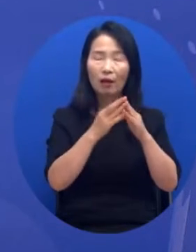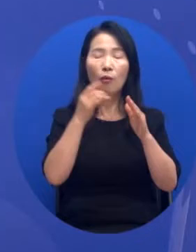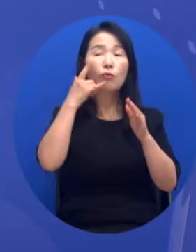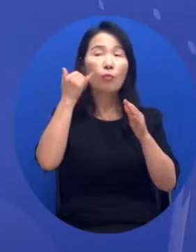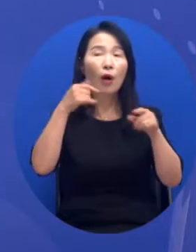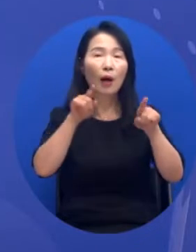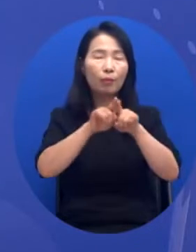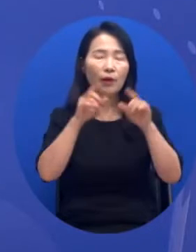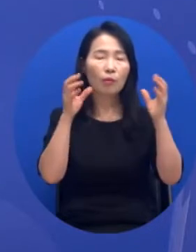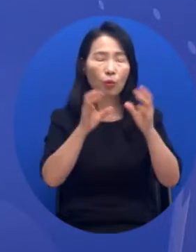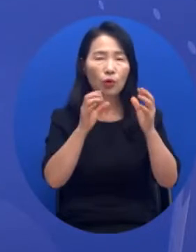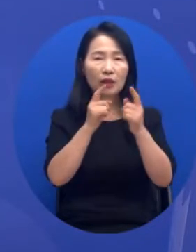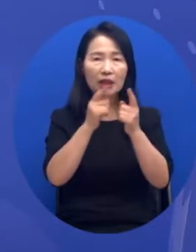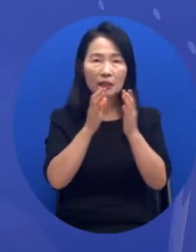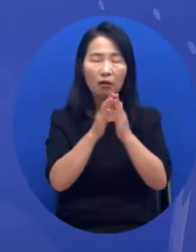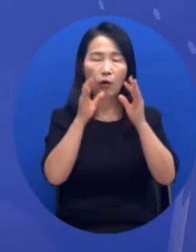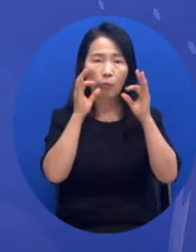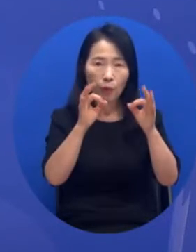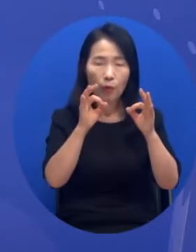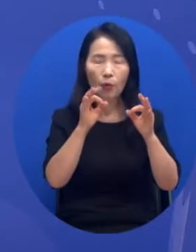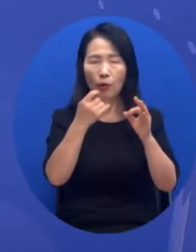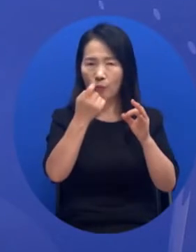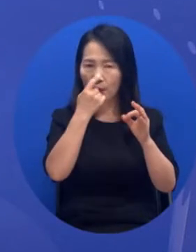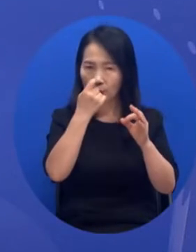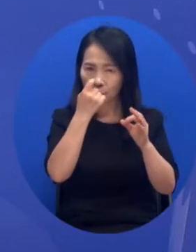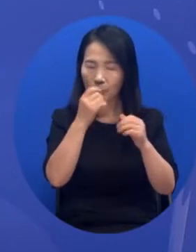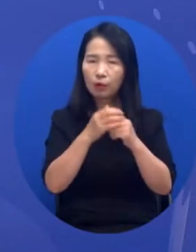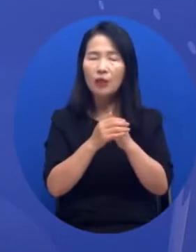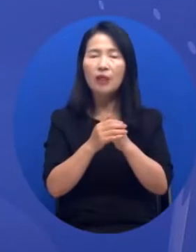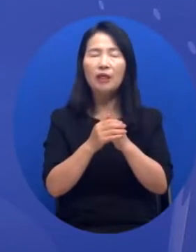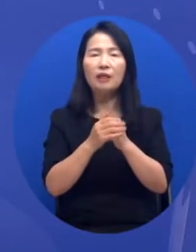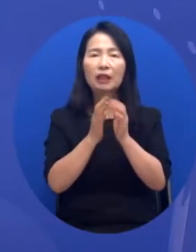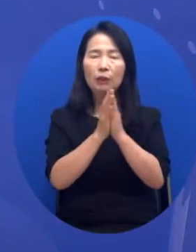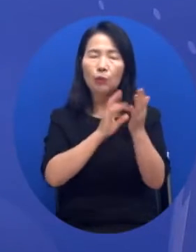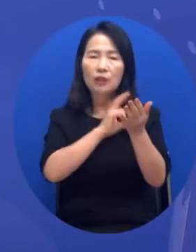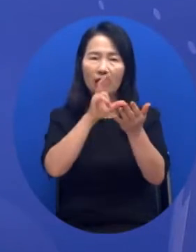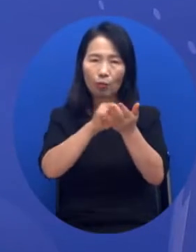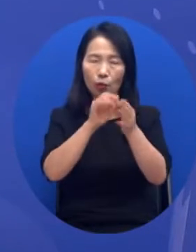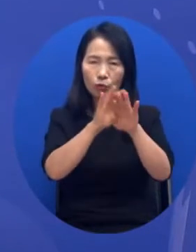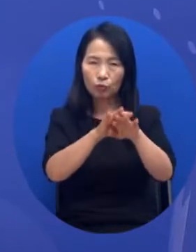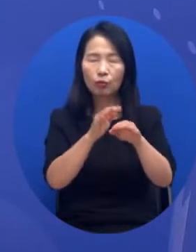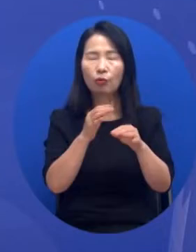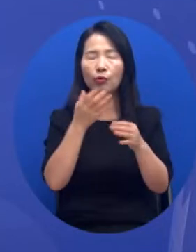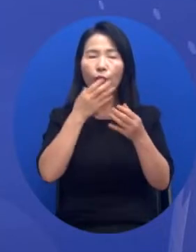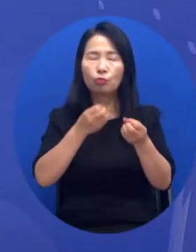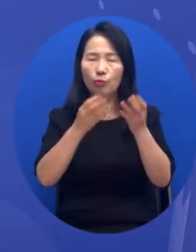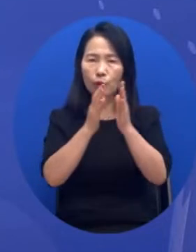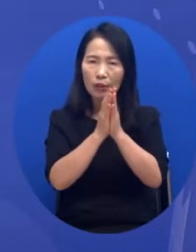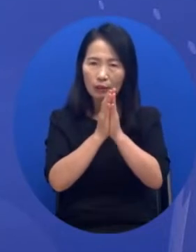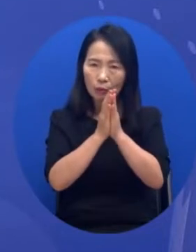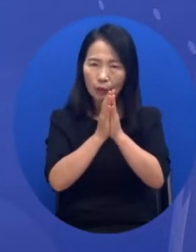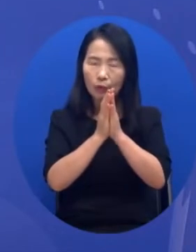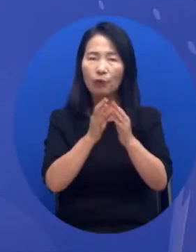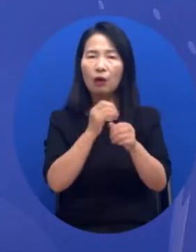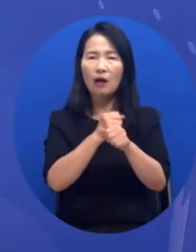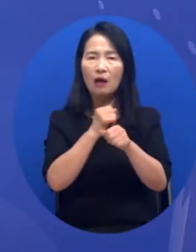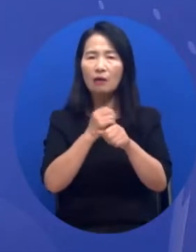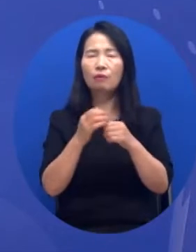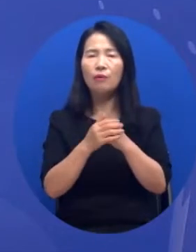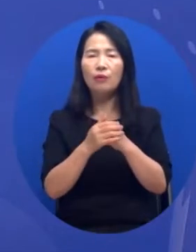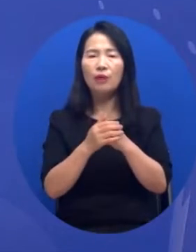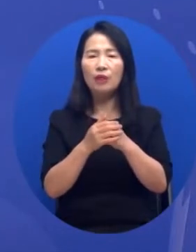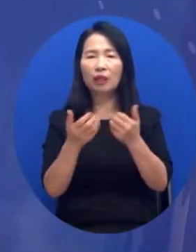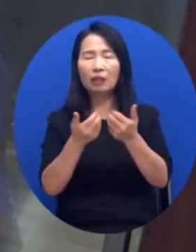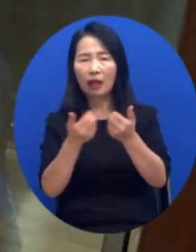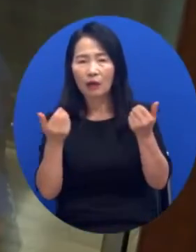모여서 직접 보고 배우고 올리브 블레싱을 해서 기도 제목을 두고 그 다음에 또 축복기도 해주고 부모님들이 그리고 따로 또 방에